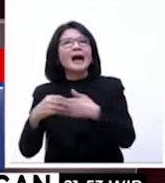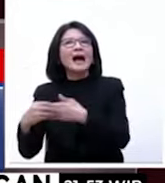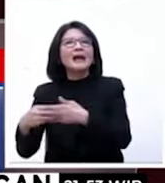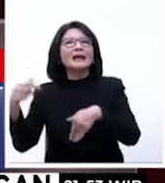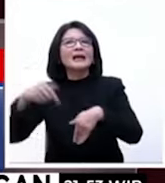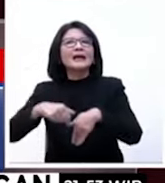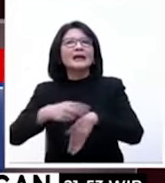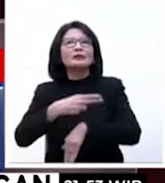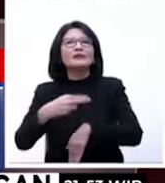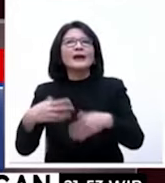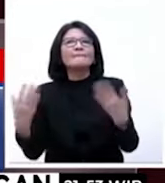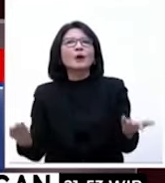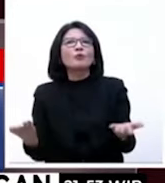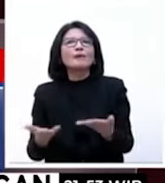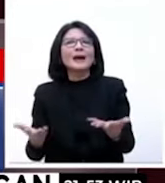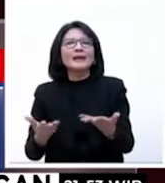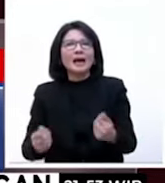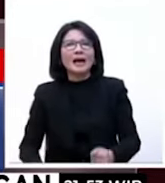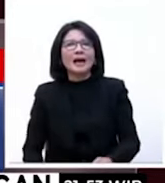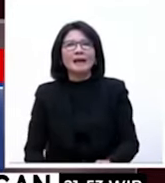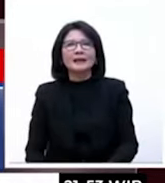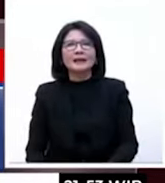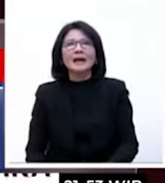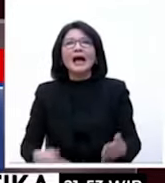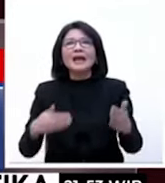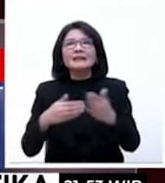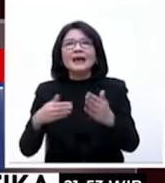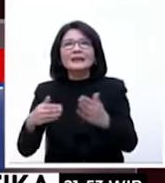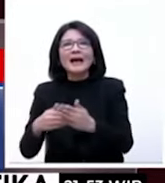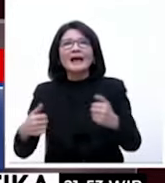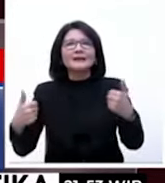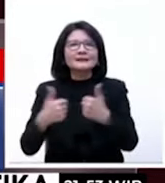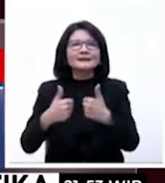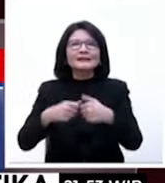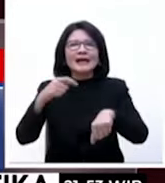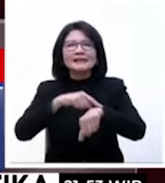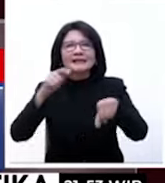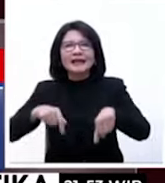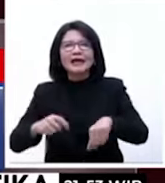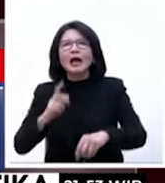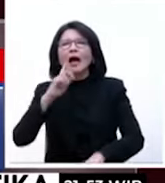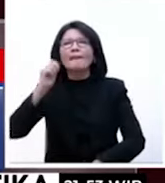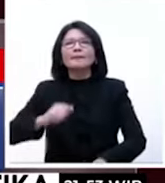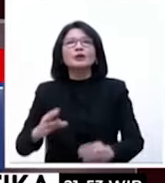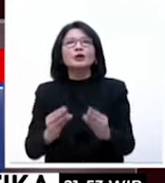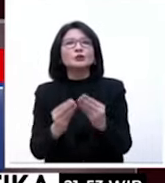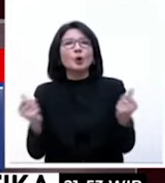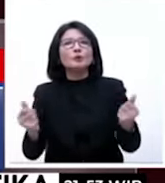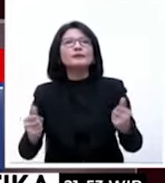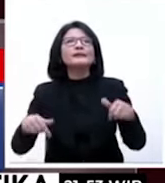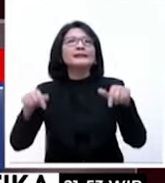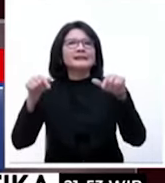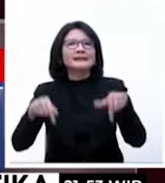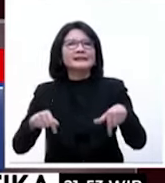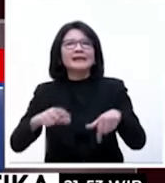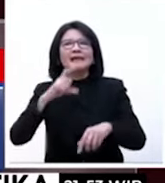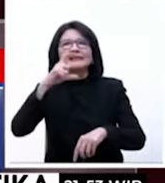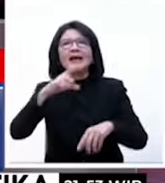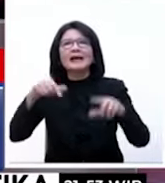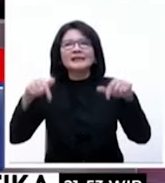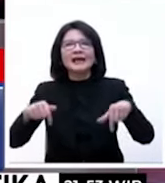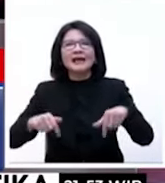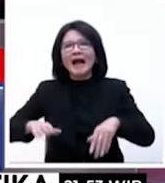melangkah sekali lagi tantangan zaman now membutuhkan solusi zaman now tentunya